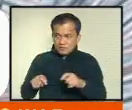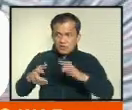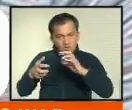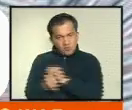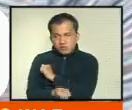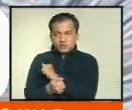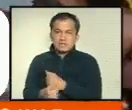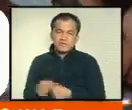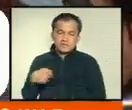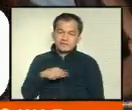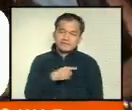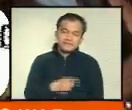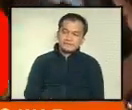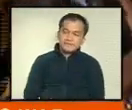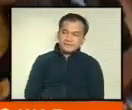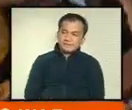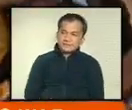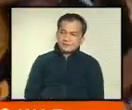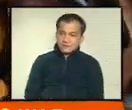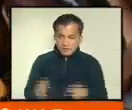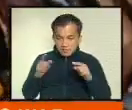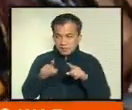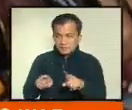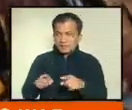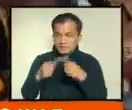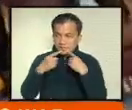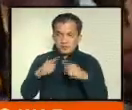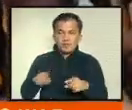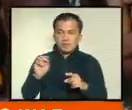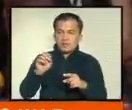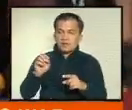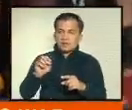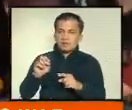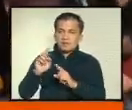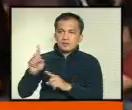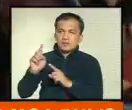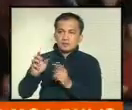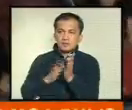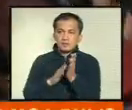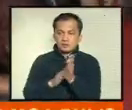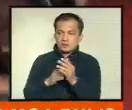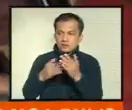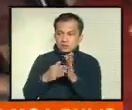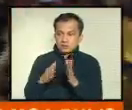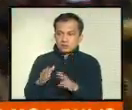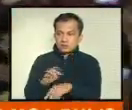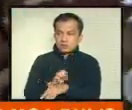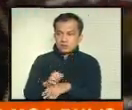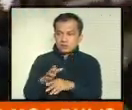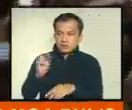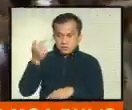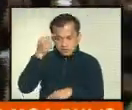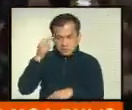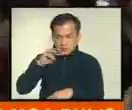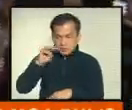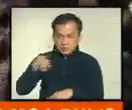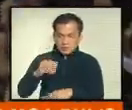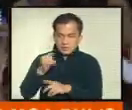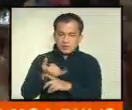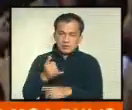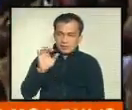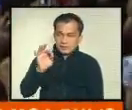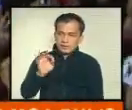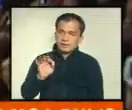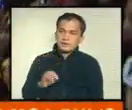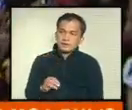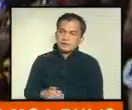Uubusin lang namin yan. Kasabay nito, idineklarang walang pasok ang mga estudyante at mga empleyado ng gobyerno sa Maynila sa January